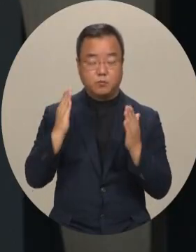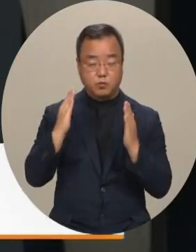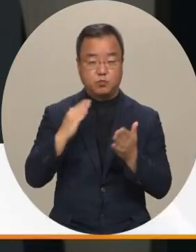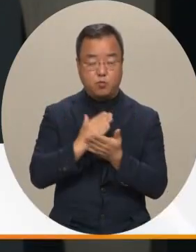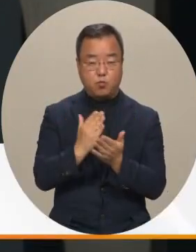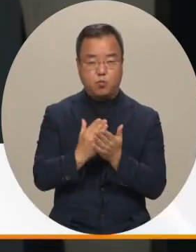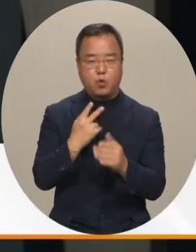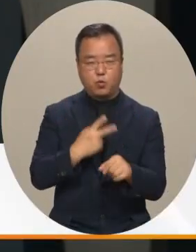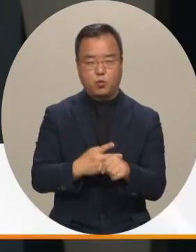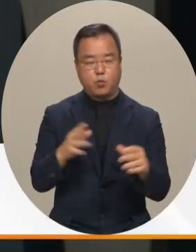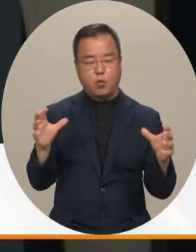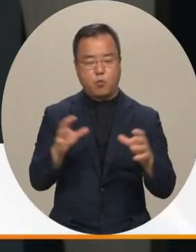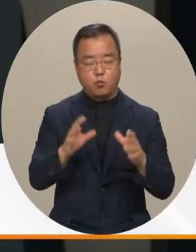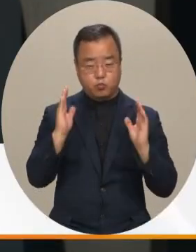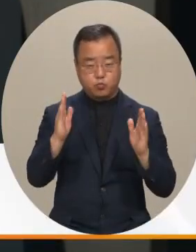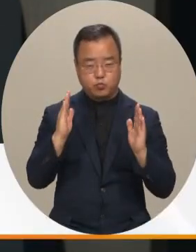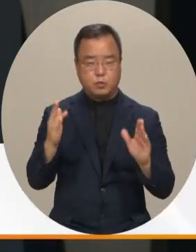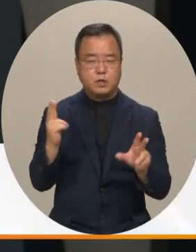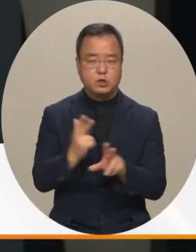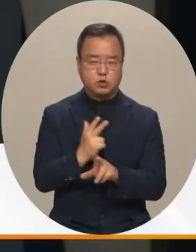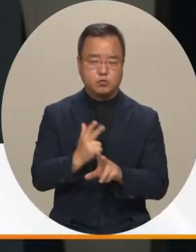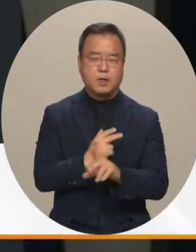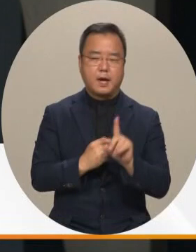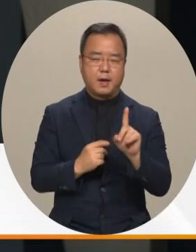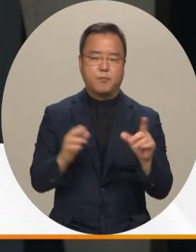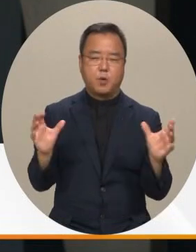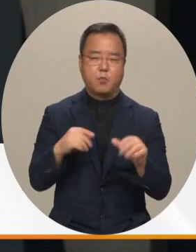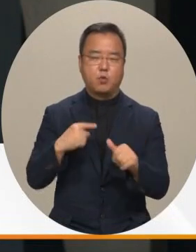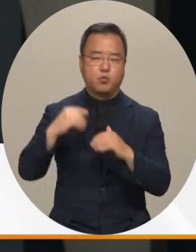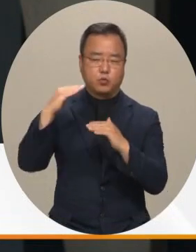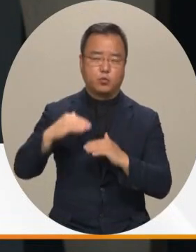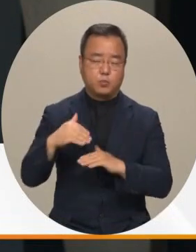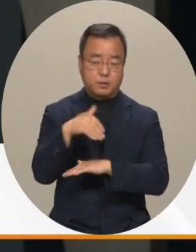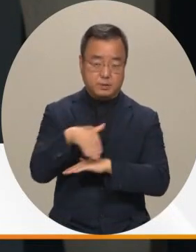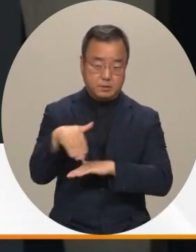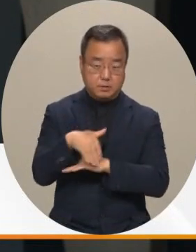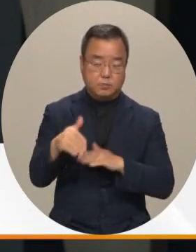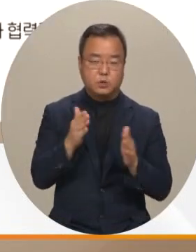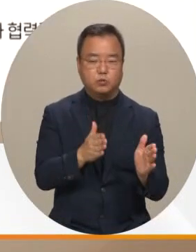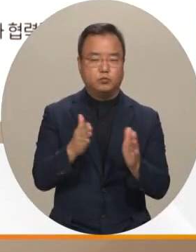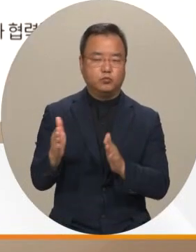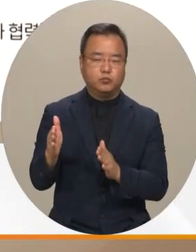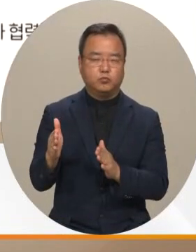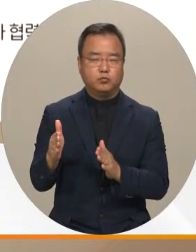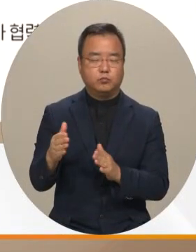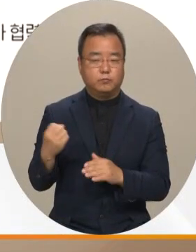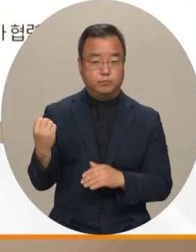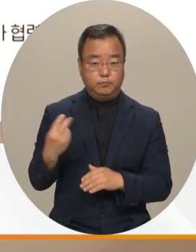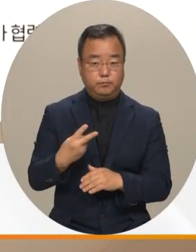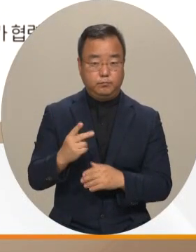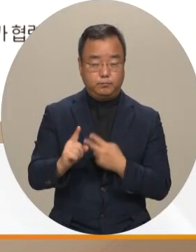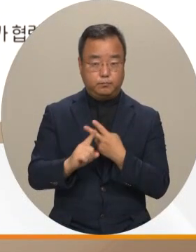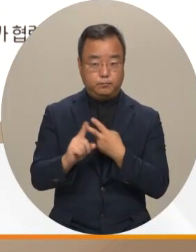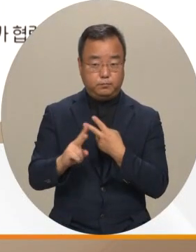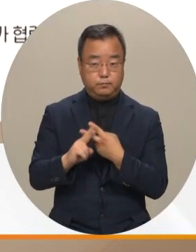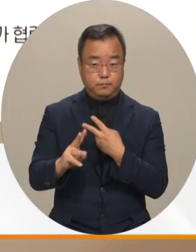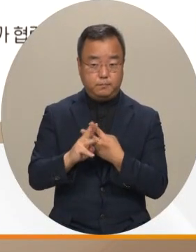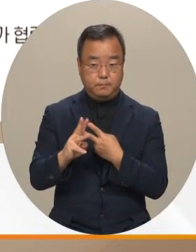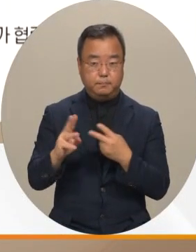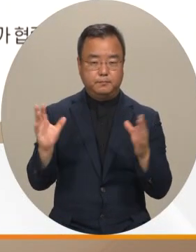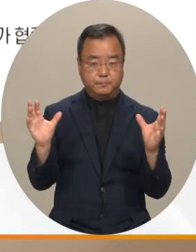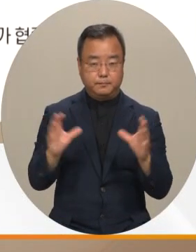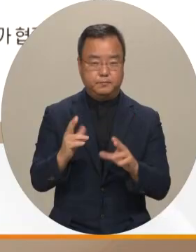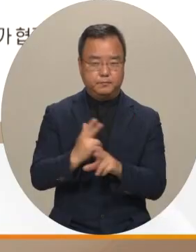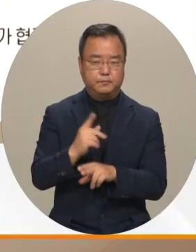공동체를 구성하고 일주일에 한 번씩 모여 교육 과정을 함께 설계합니다 또 학년별로 교사가 일주일에 한 번 모여 교과관